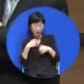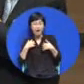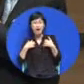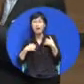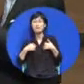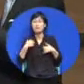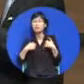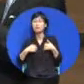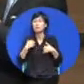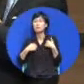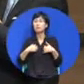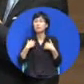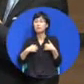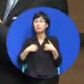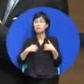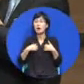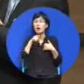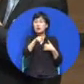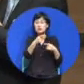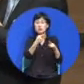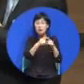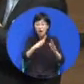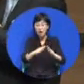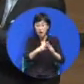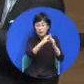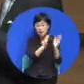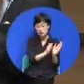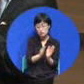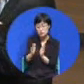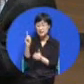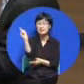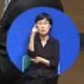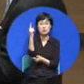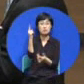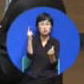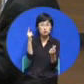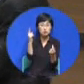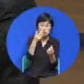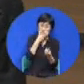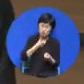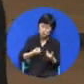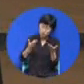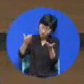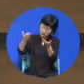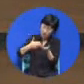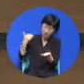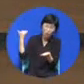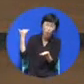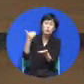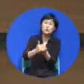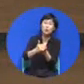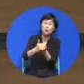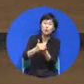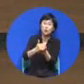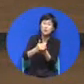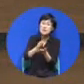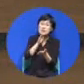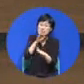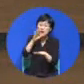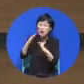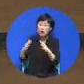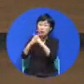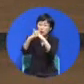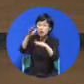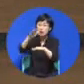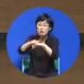주었는데 솔로몬에게 그 지을 때 어떻게 축복하셨습니까? The prayer of David for the construction of the temple pleased God so much. Do you know